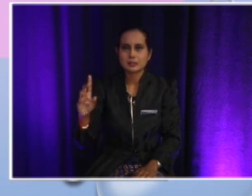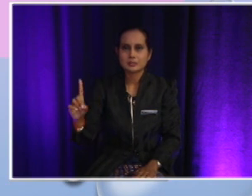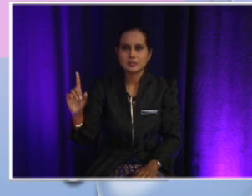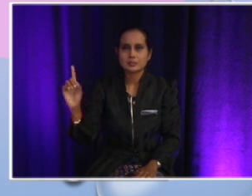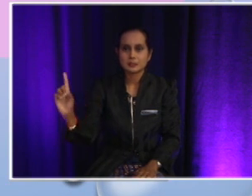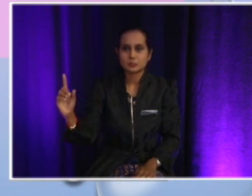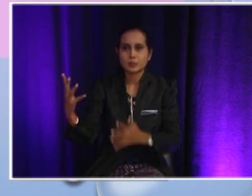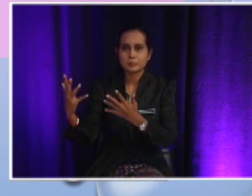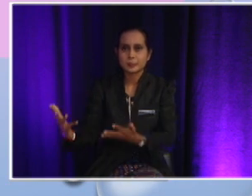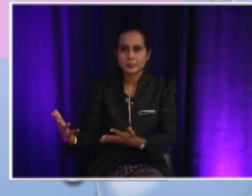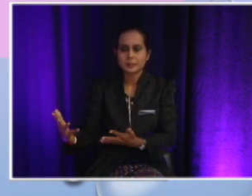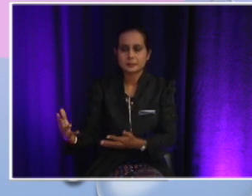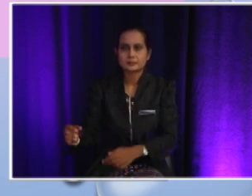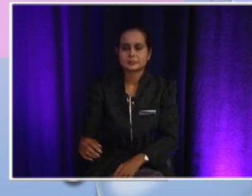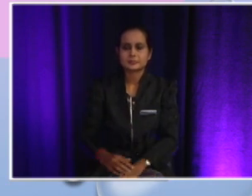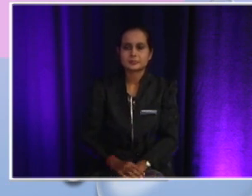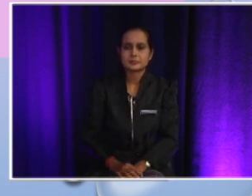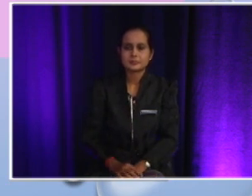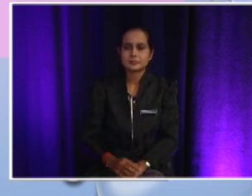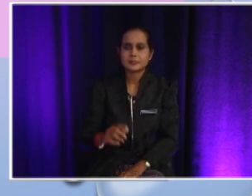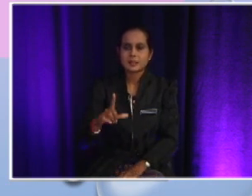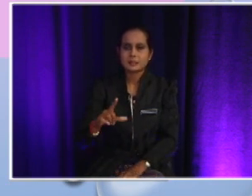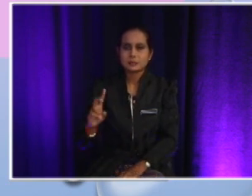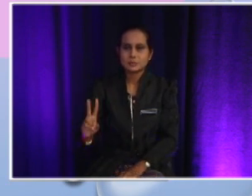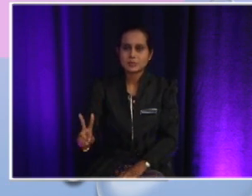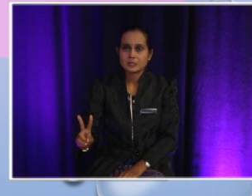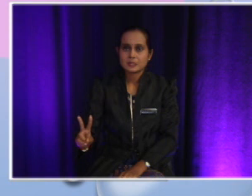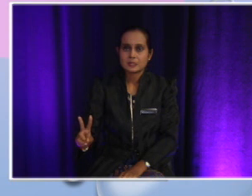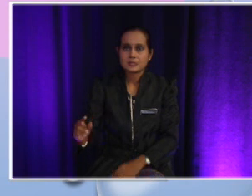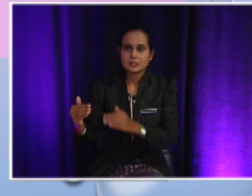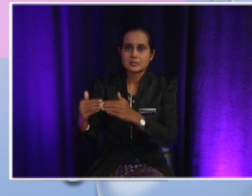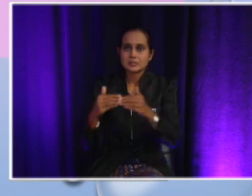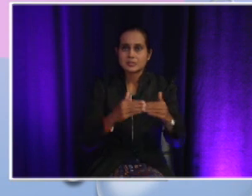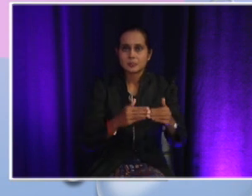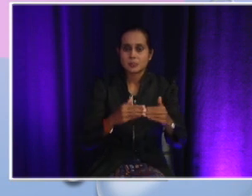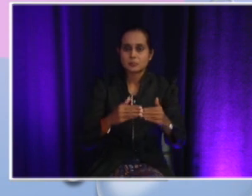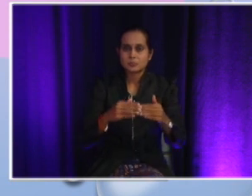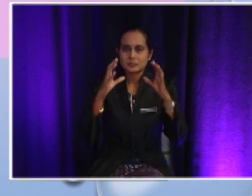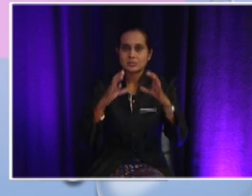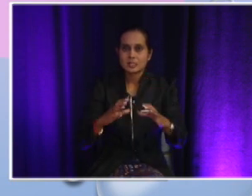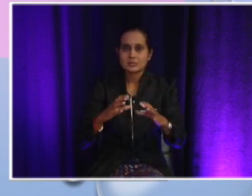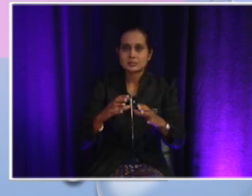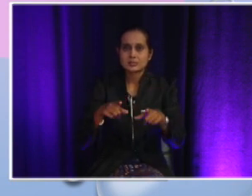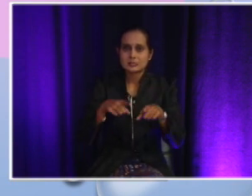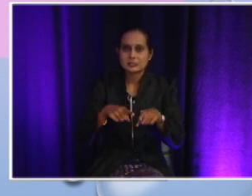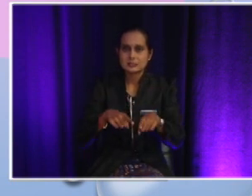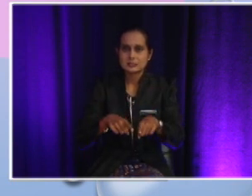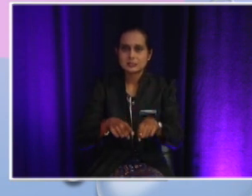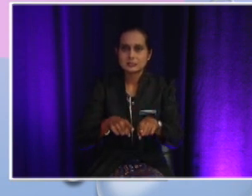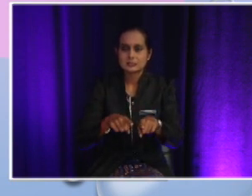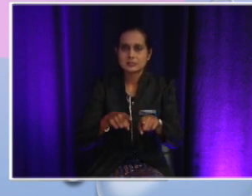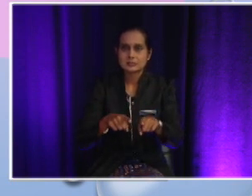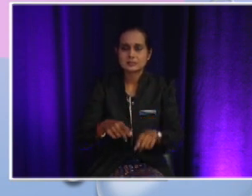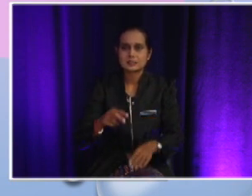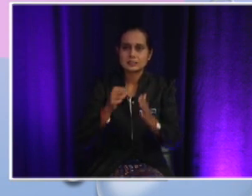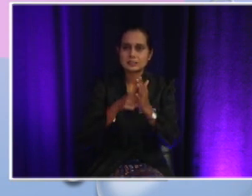beban, R1 tu 1K. Okey, L2 ni disambung secara siri. Okey, siri L2 yang mana nilai